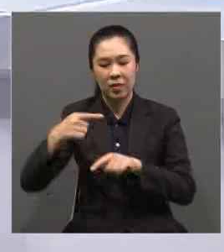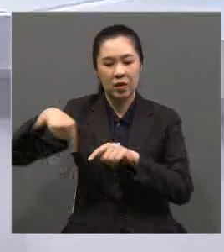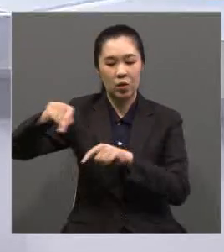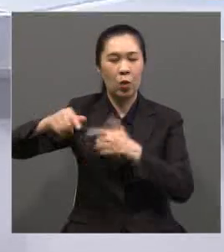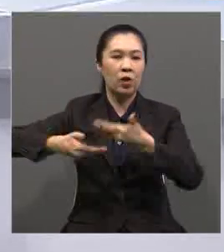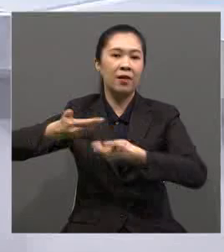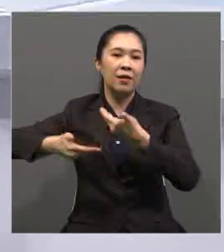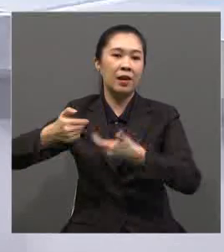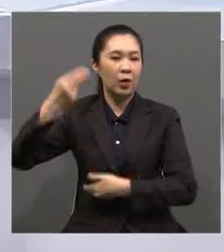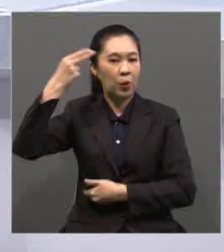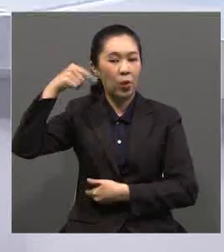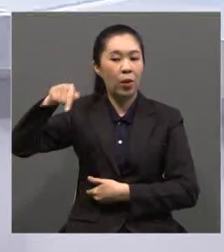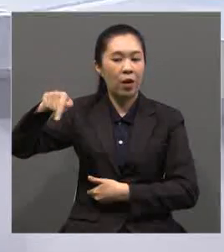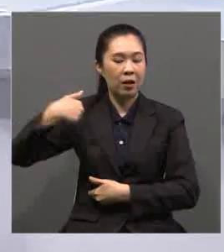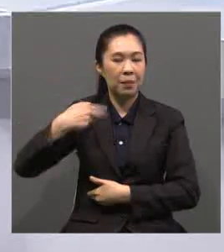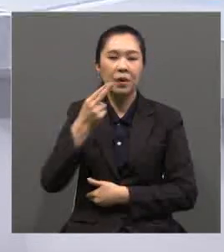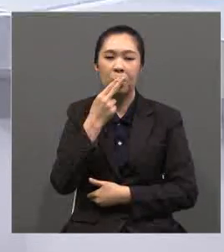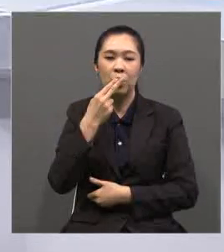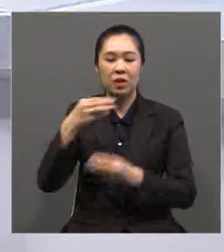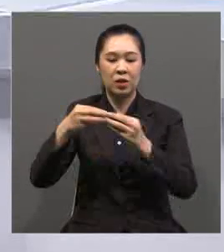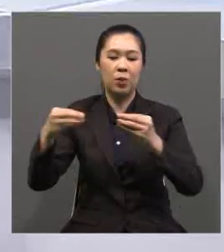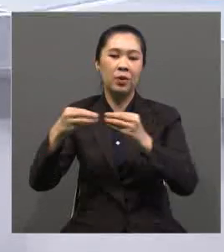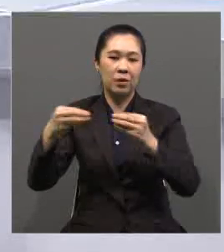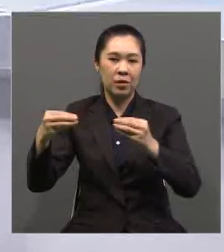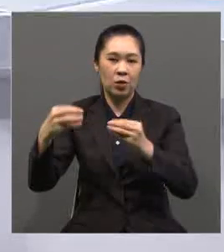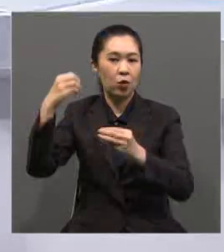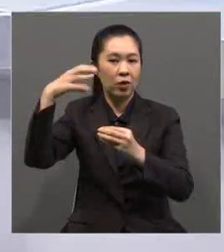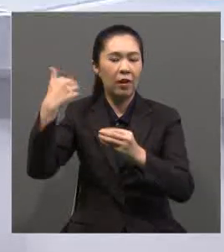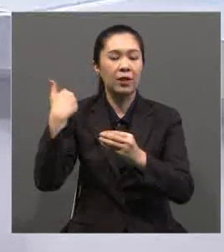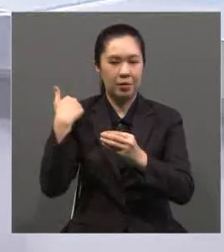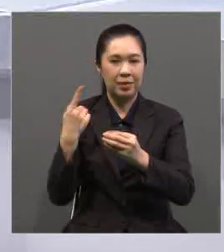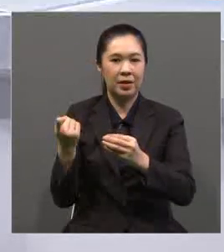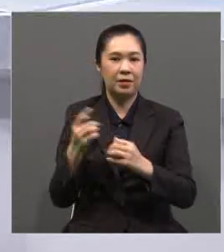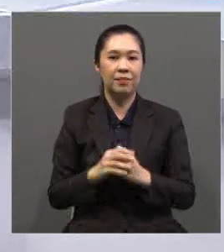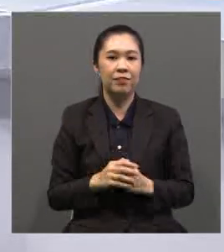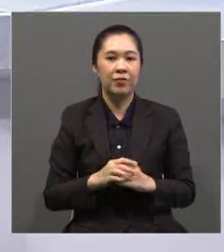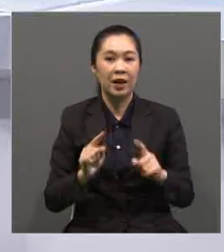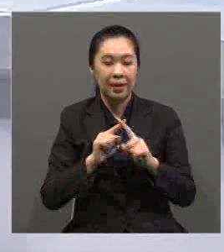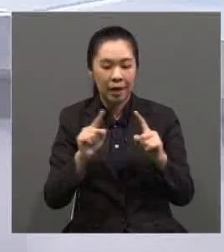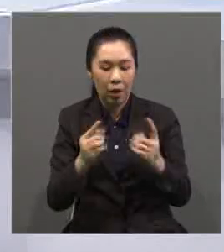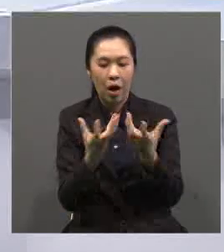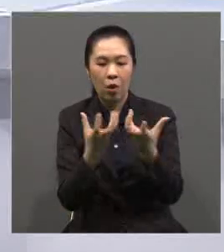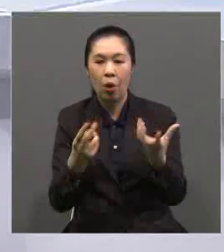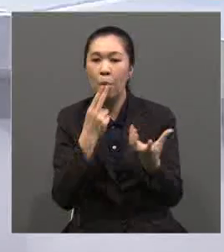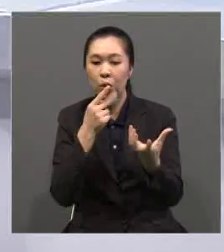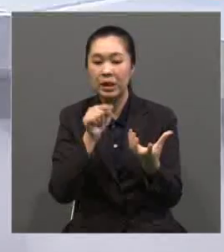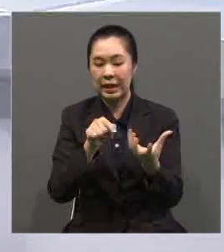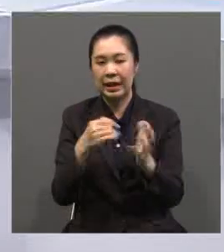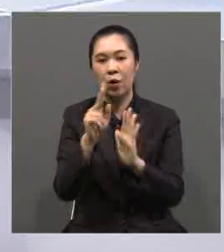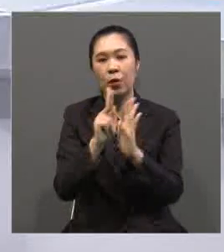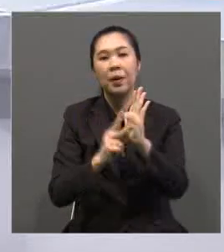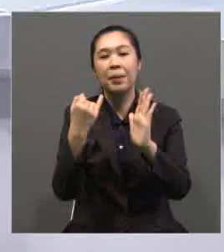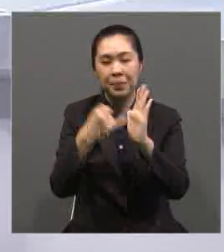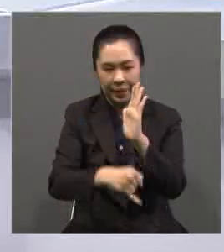ตลาดห้วยขวางเขาก็ว่ามีบุหรี่ไฟฟ้านะ ใช่ไหมเพราะว่าแต่ทีเนี้ยบ้านเราเนี่ยยังเป็นสิ่งของที่ ผิดกฎหมาย อยู่นะ